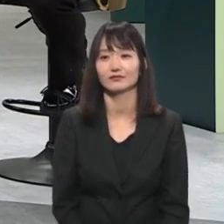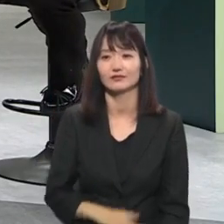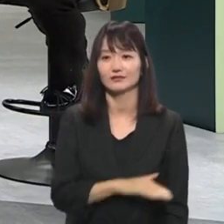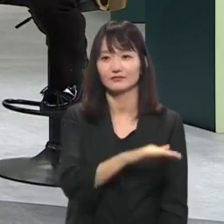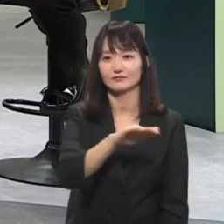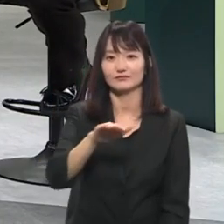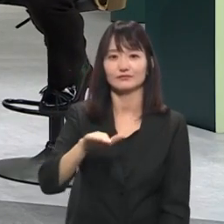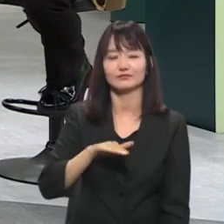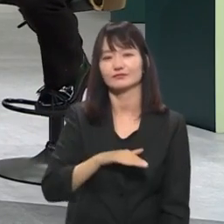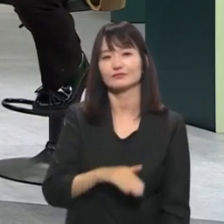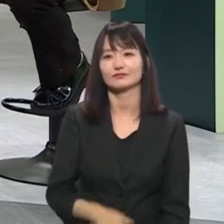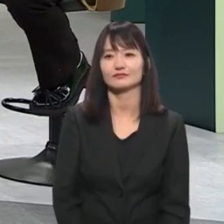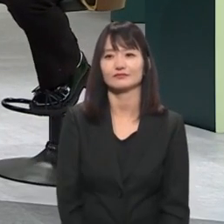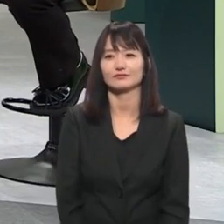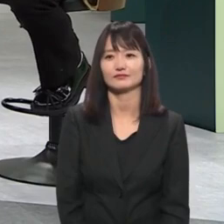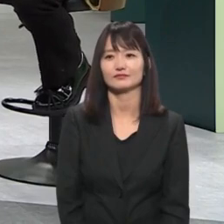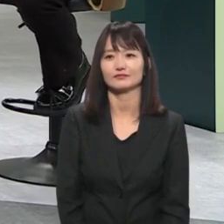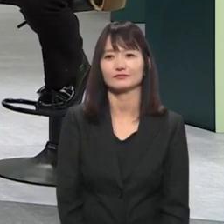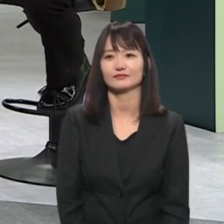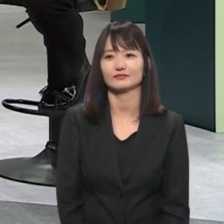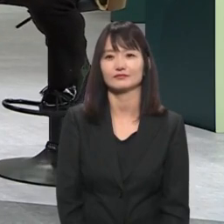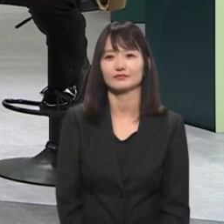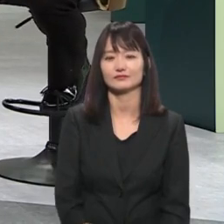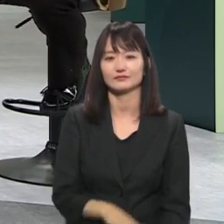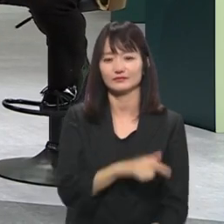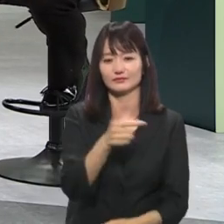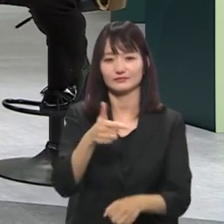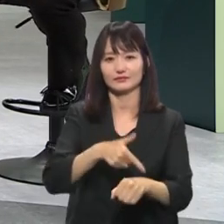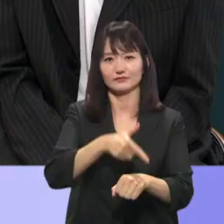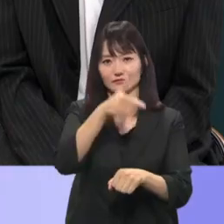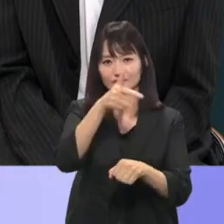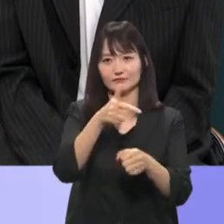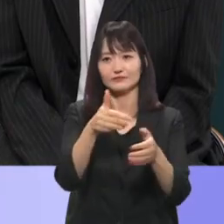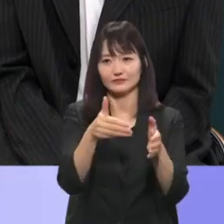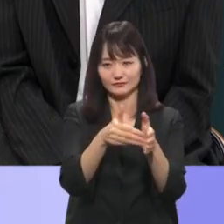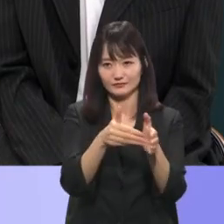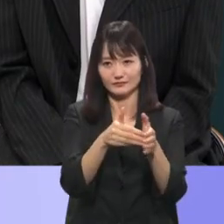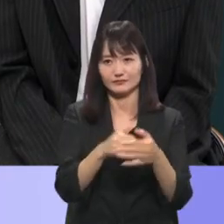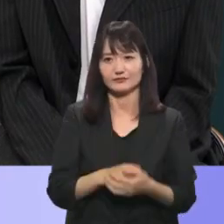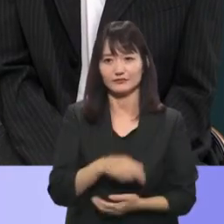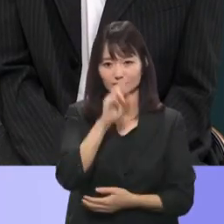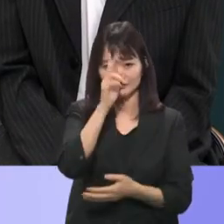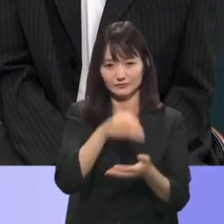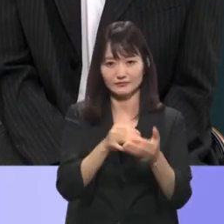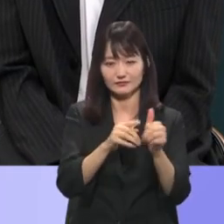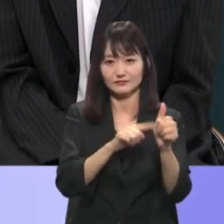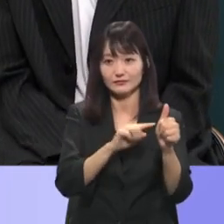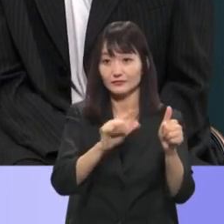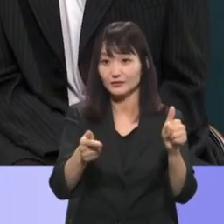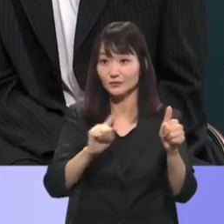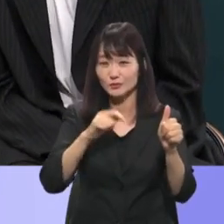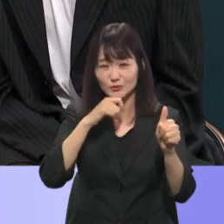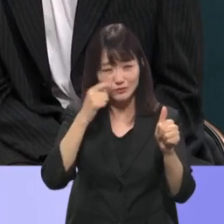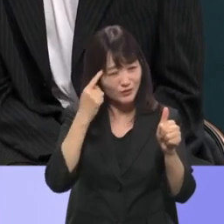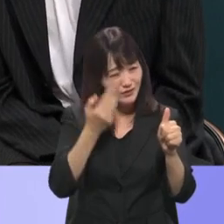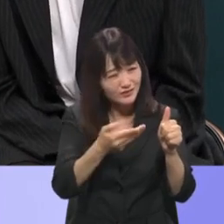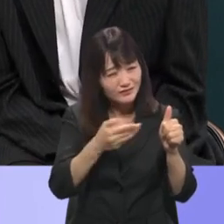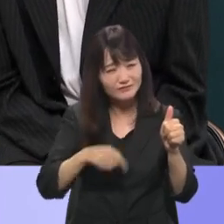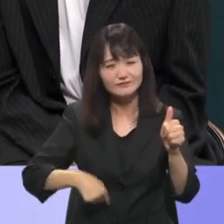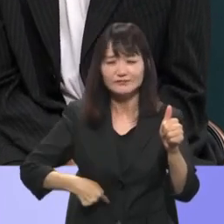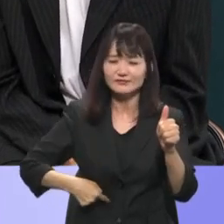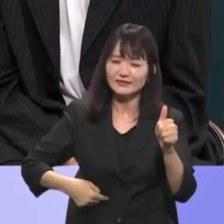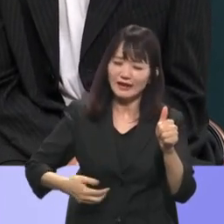이제 6시 좀 넘어서 뉴스가 끝나니까 뭐 바겐코 뭐 저녁 뭐 먹죠 뭐 이런 거